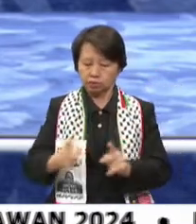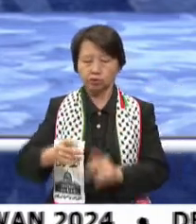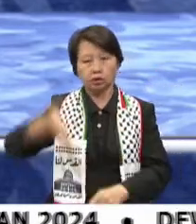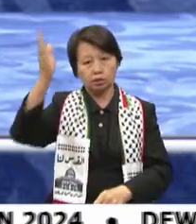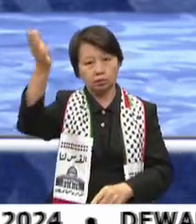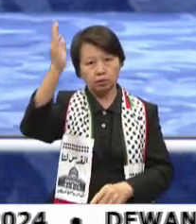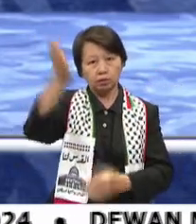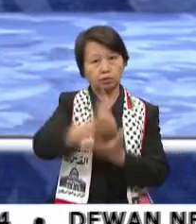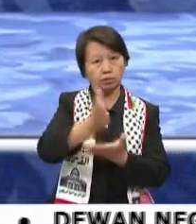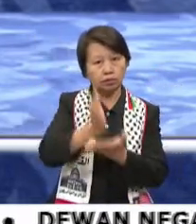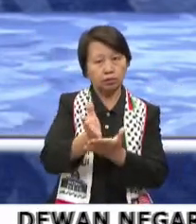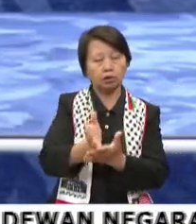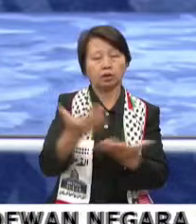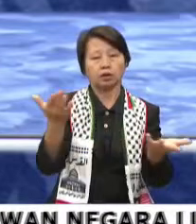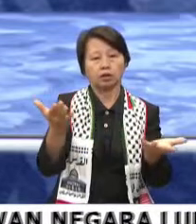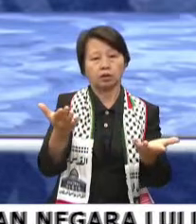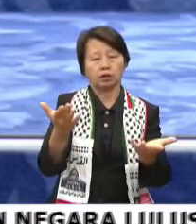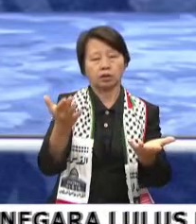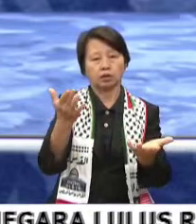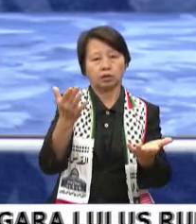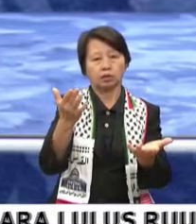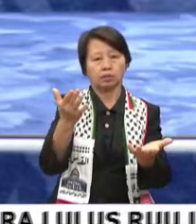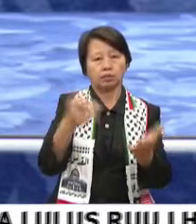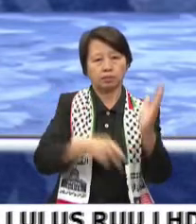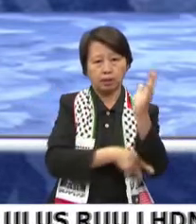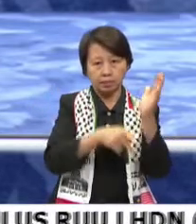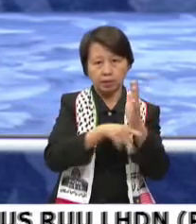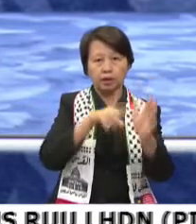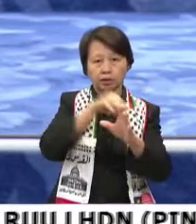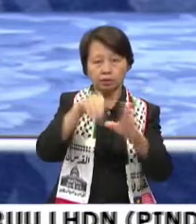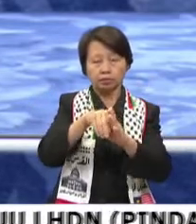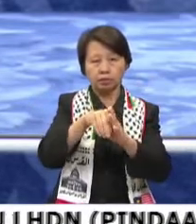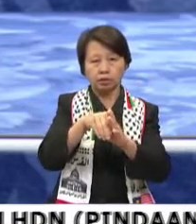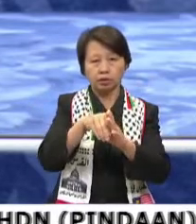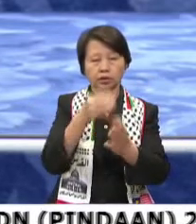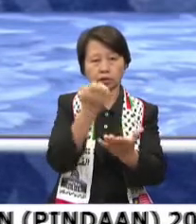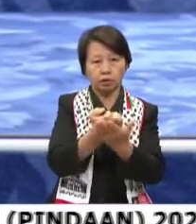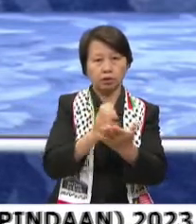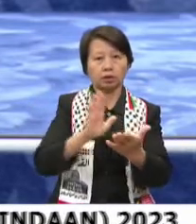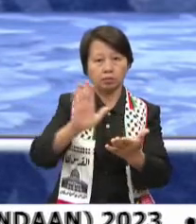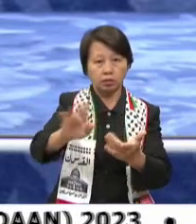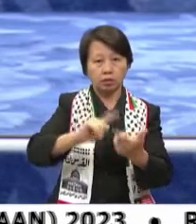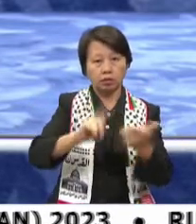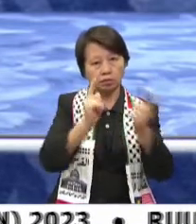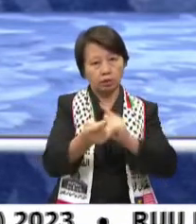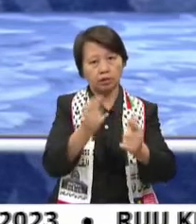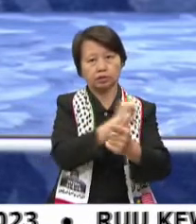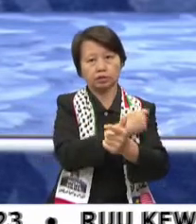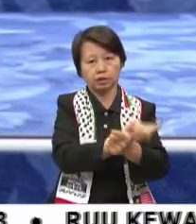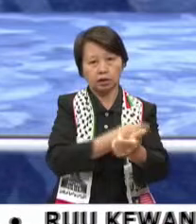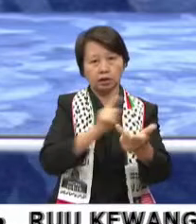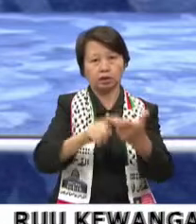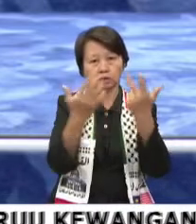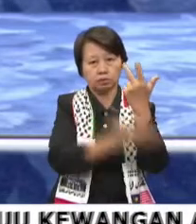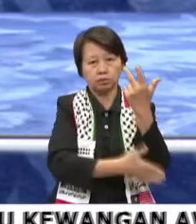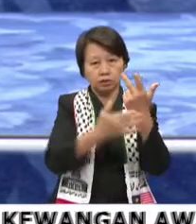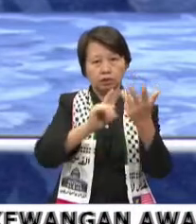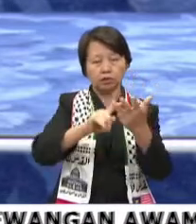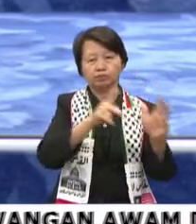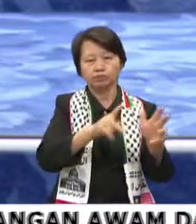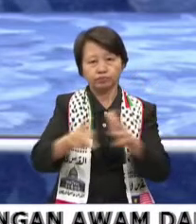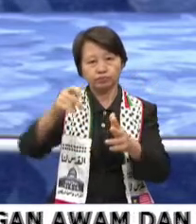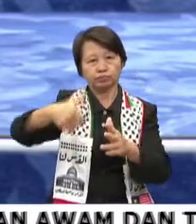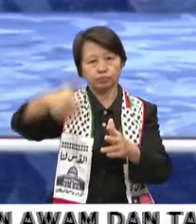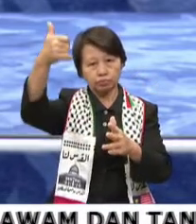parlimen termasuk ekonomi Madani pelan Hala tuju peralihan tenaga negara pelan